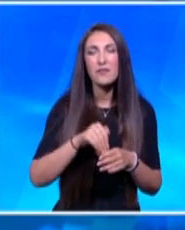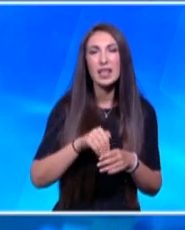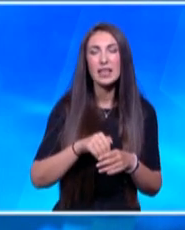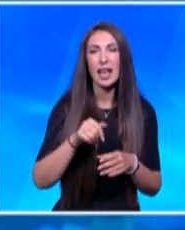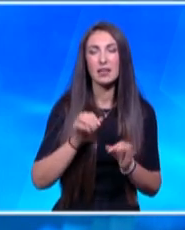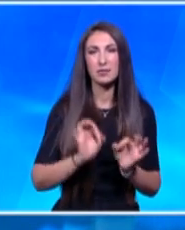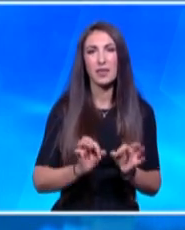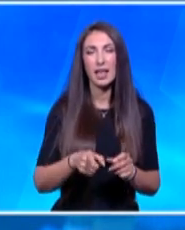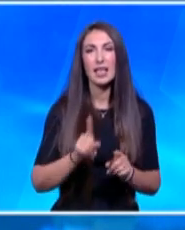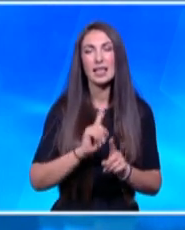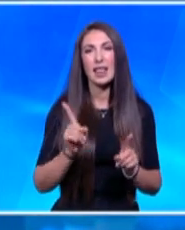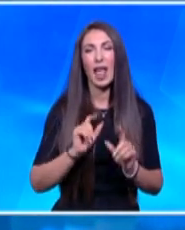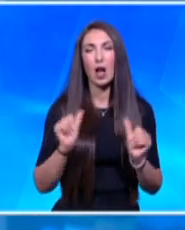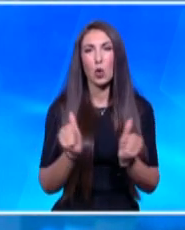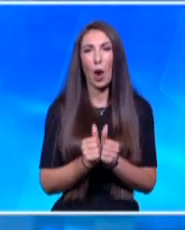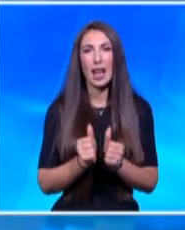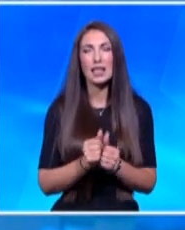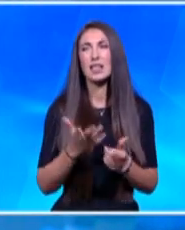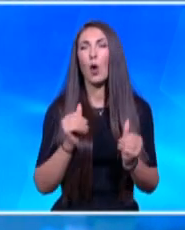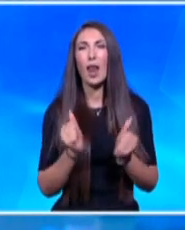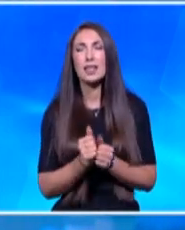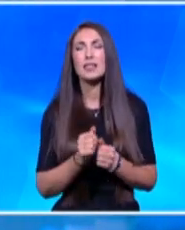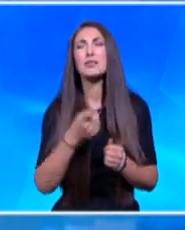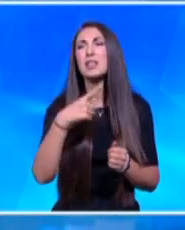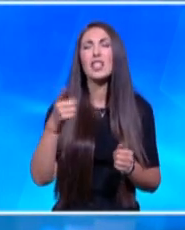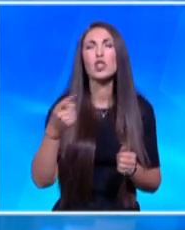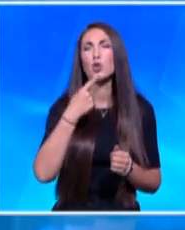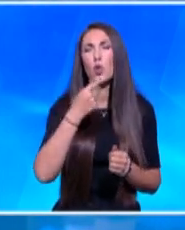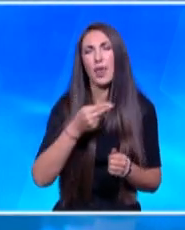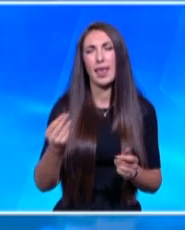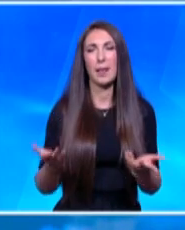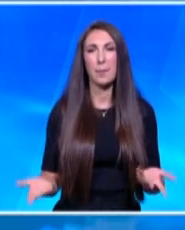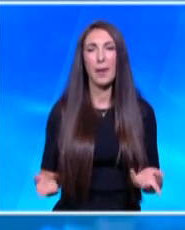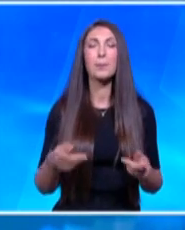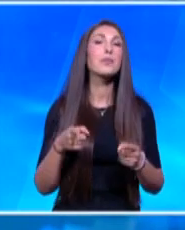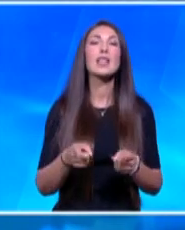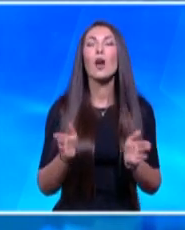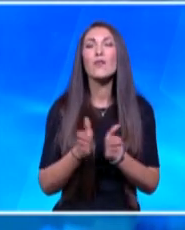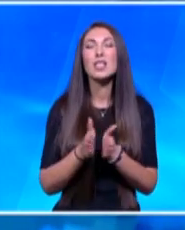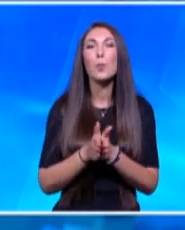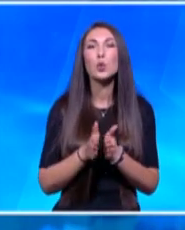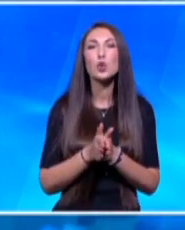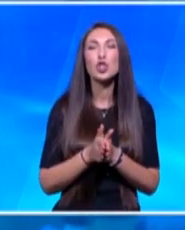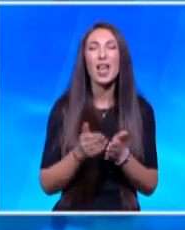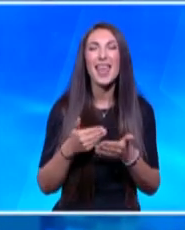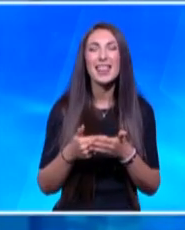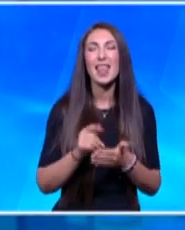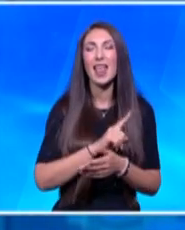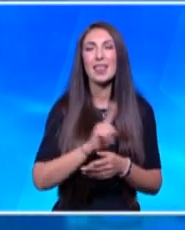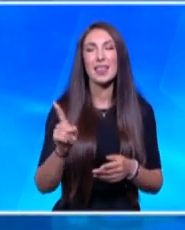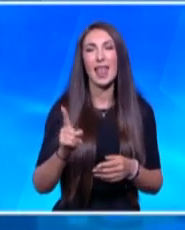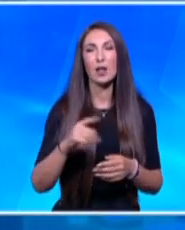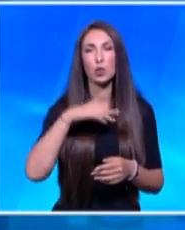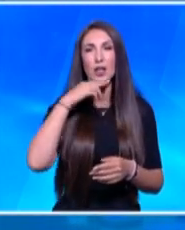тази не коалиция, коалиция, както искаме да я наречем. И тези взаимоотношения в никакъв случай не са